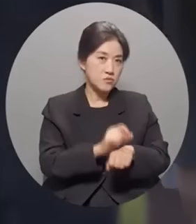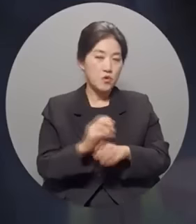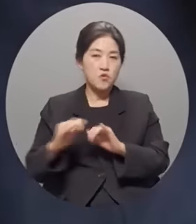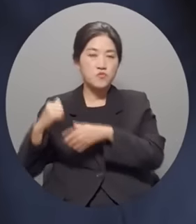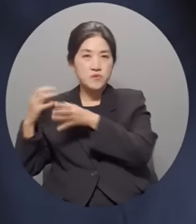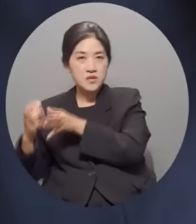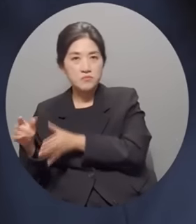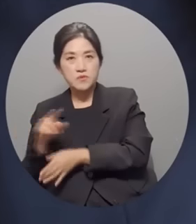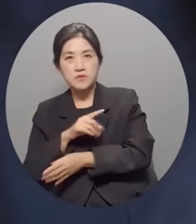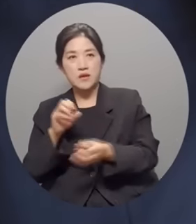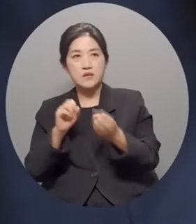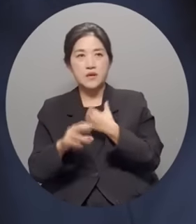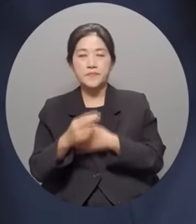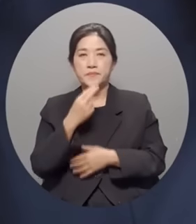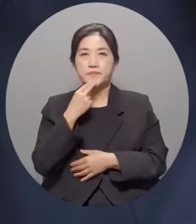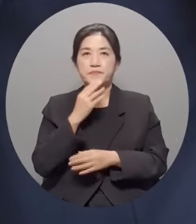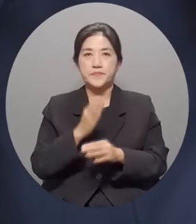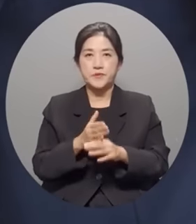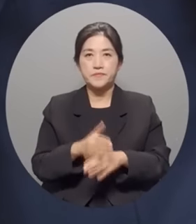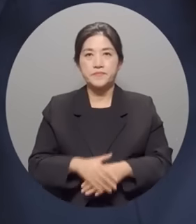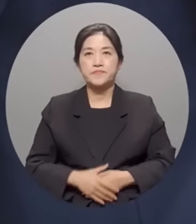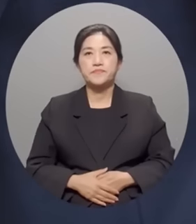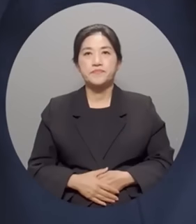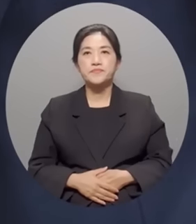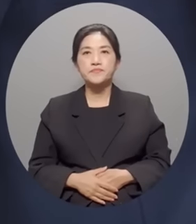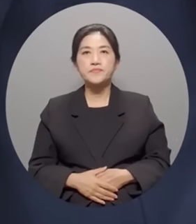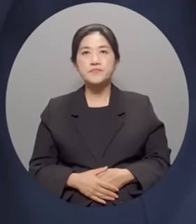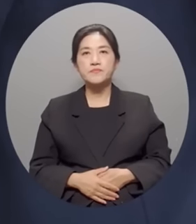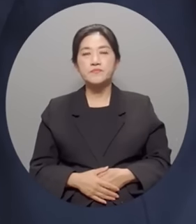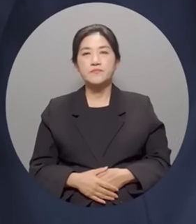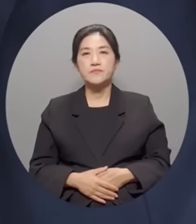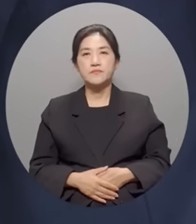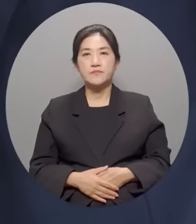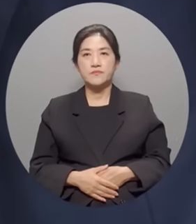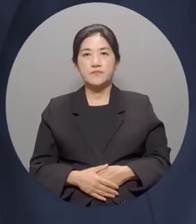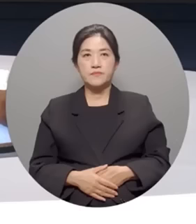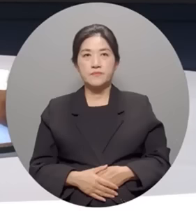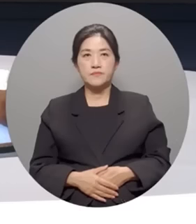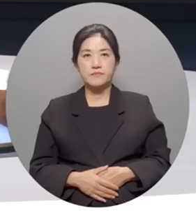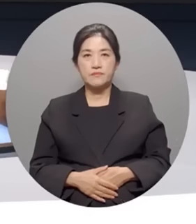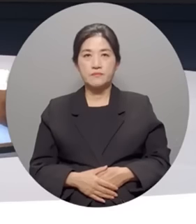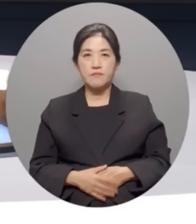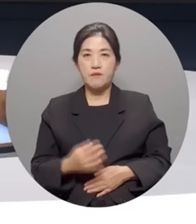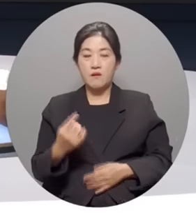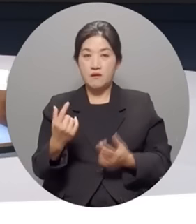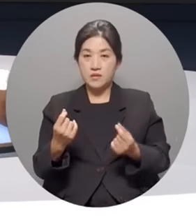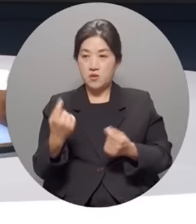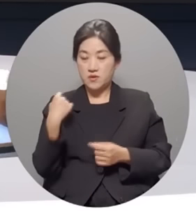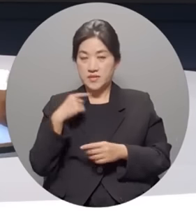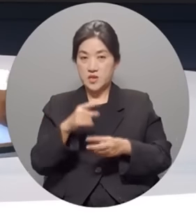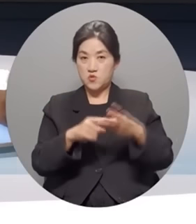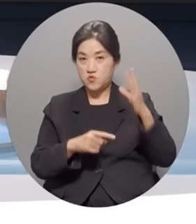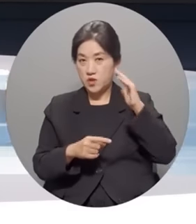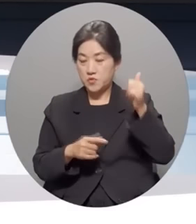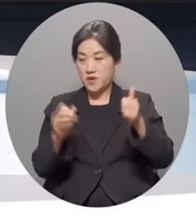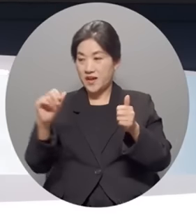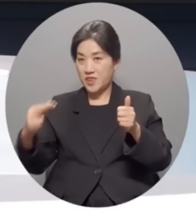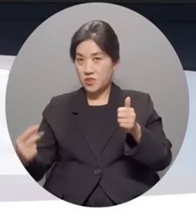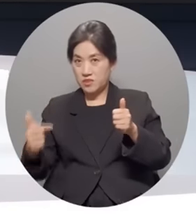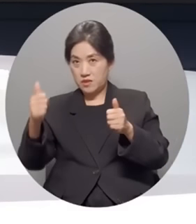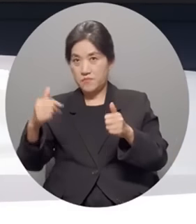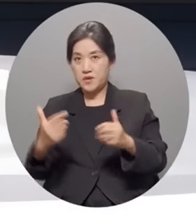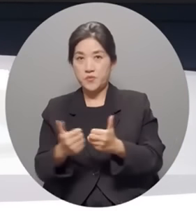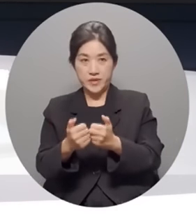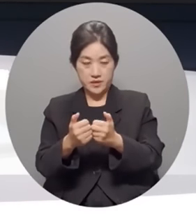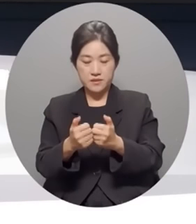힘도 답이 없었습니다 MBC 뉴스 강연입니다 이런 어제 면담에 대해 한동훈 대표는